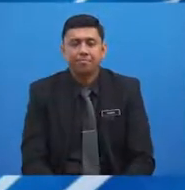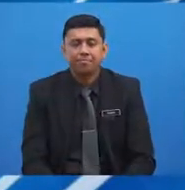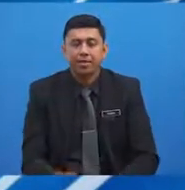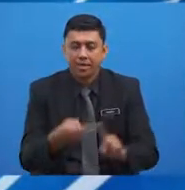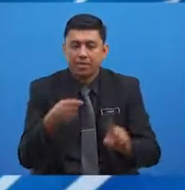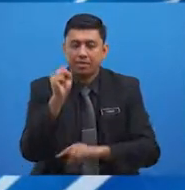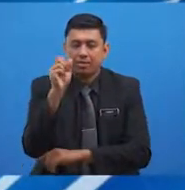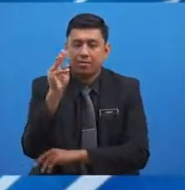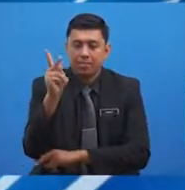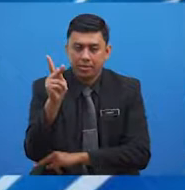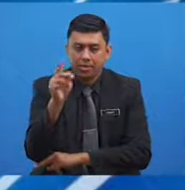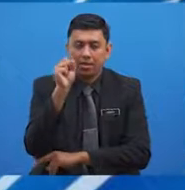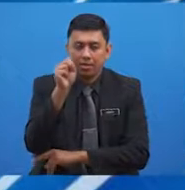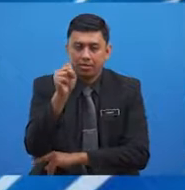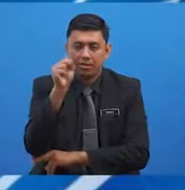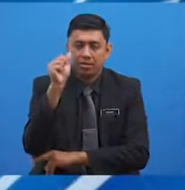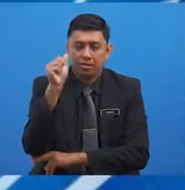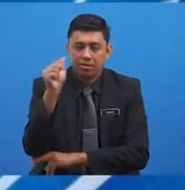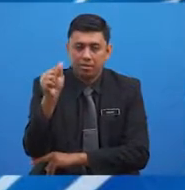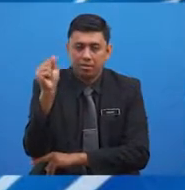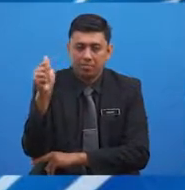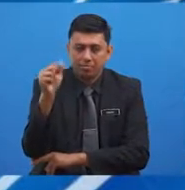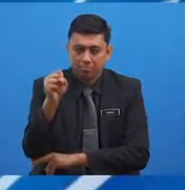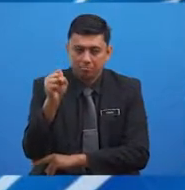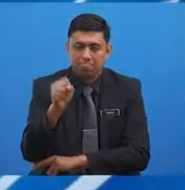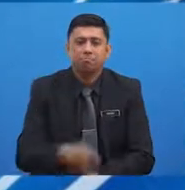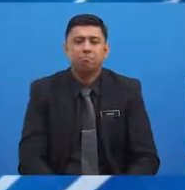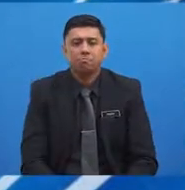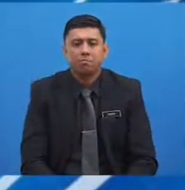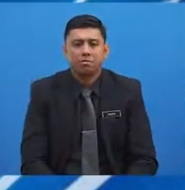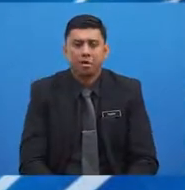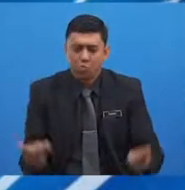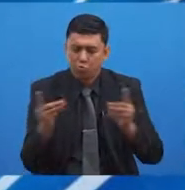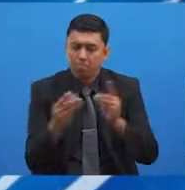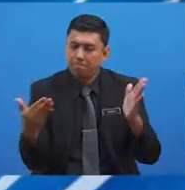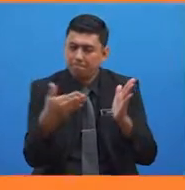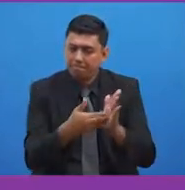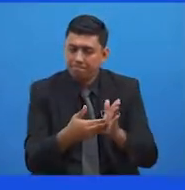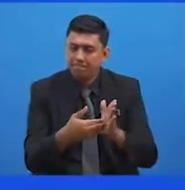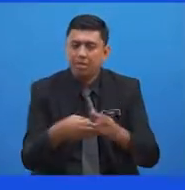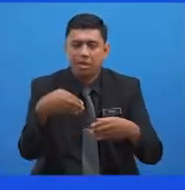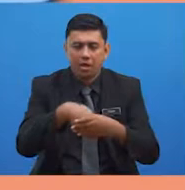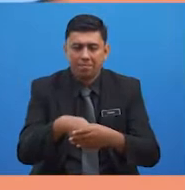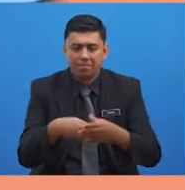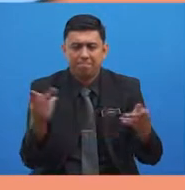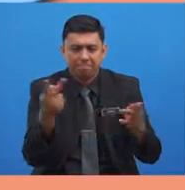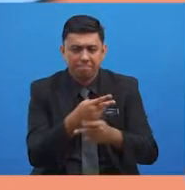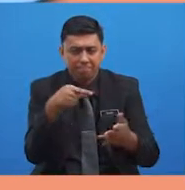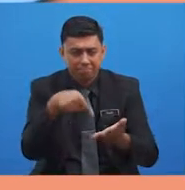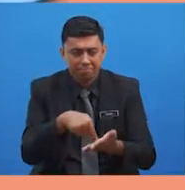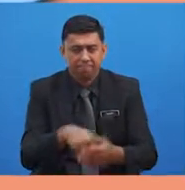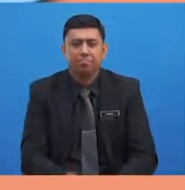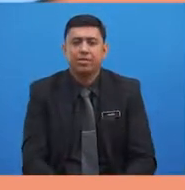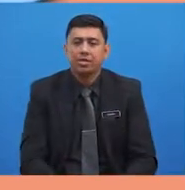SMK Sultan Salahuddin Abdul Aziz Shah. Berjumpa lagi kita dalam episod mata pelajaran